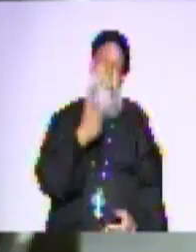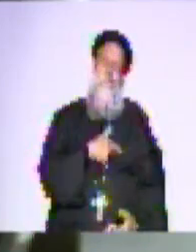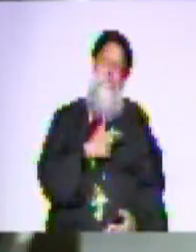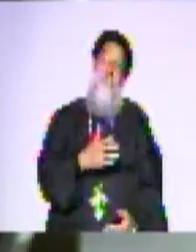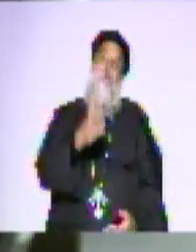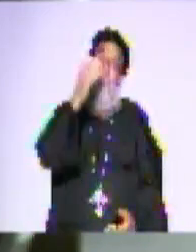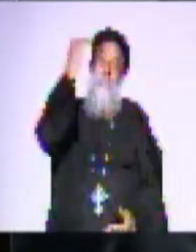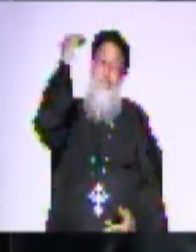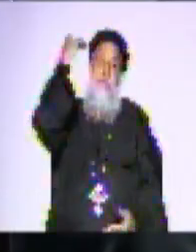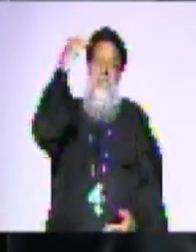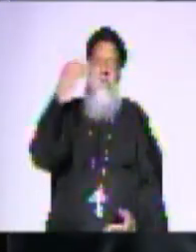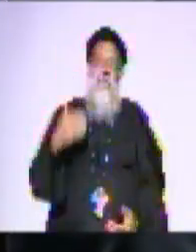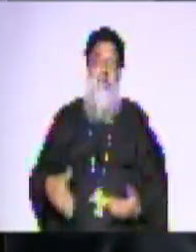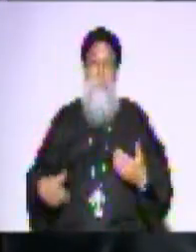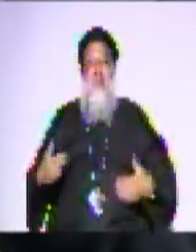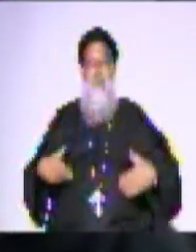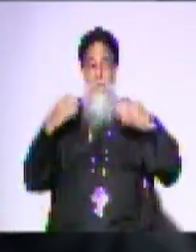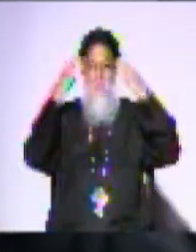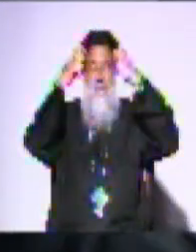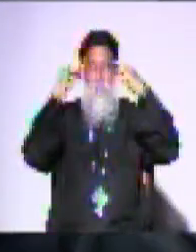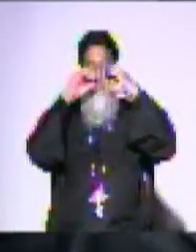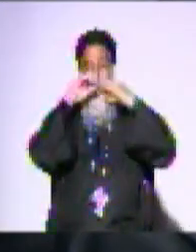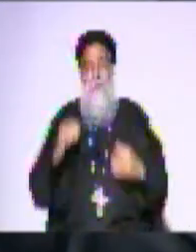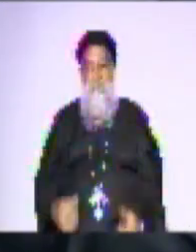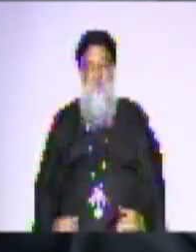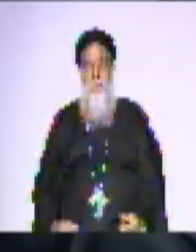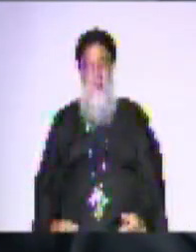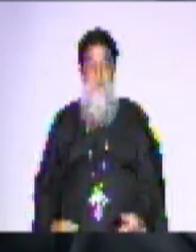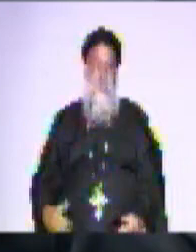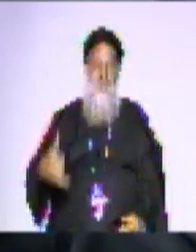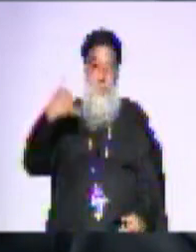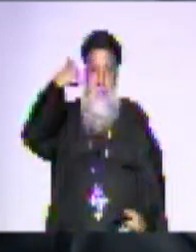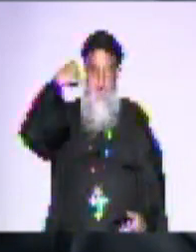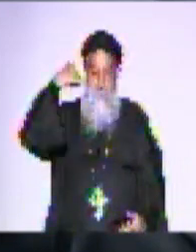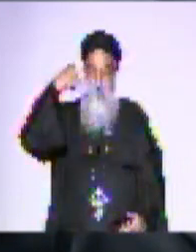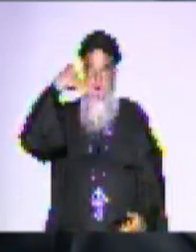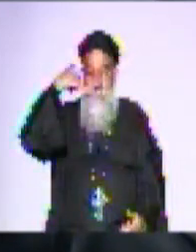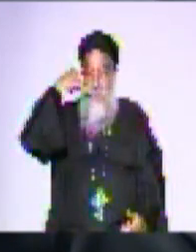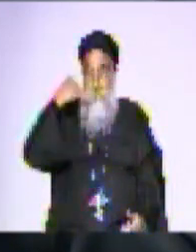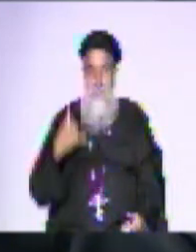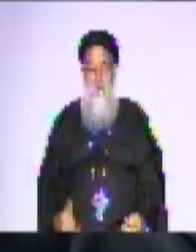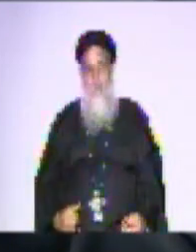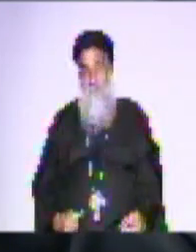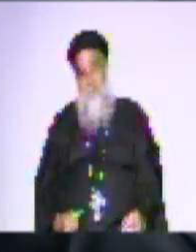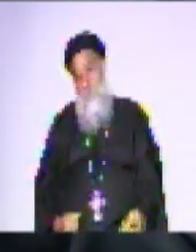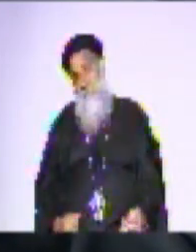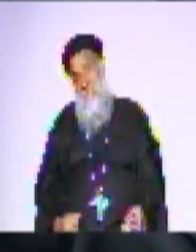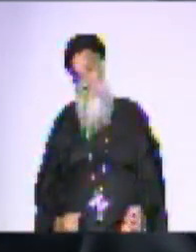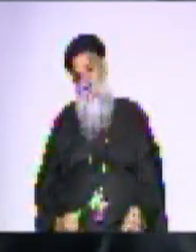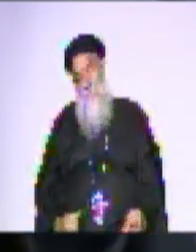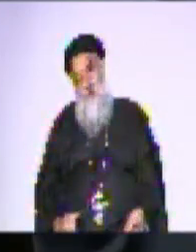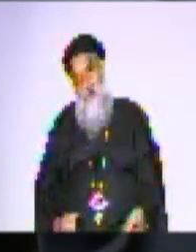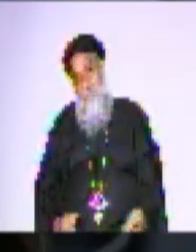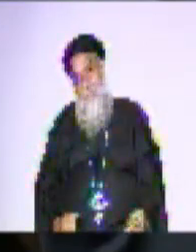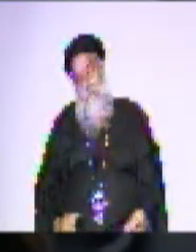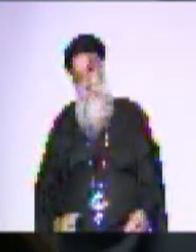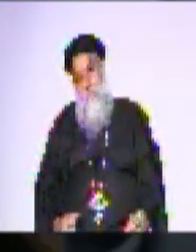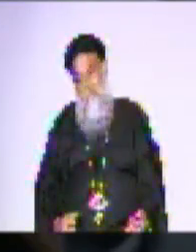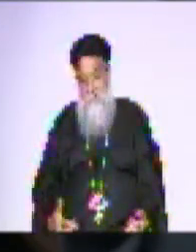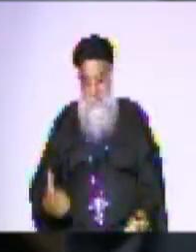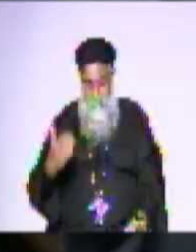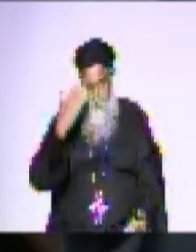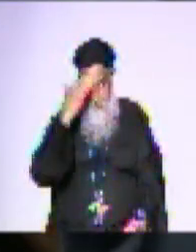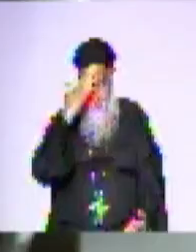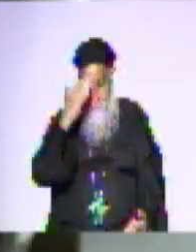يعني. افرحي يعني. معنا أستاذ زي ماهر. هيا فندم. أستاذ ماهر رمضان يا